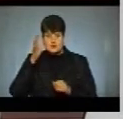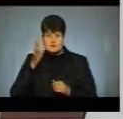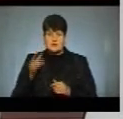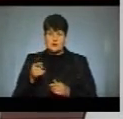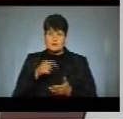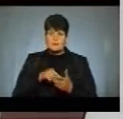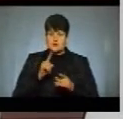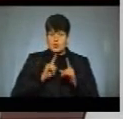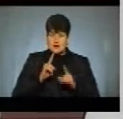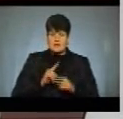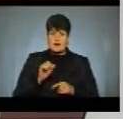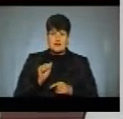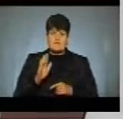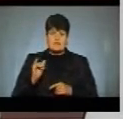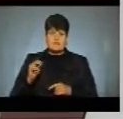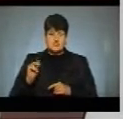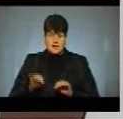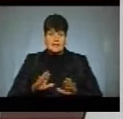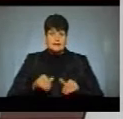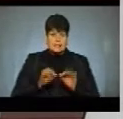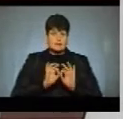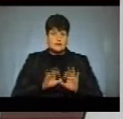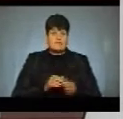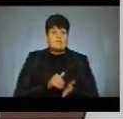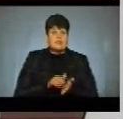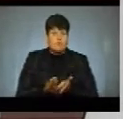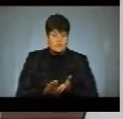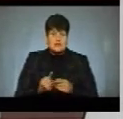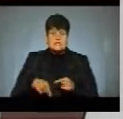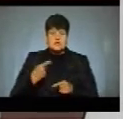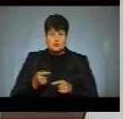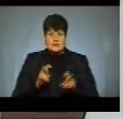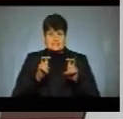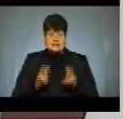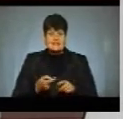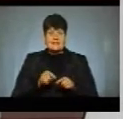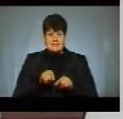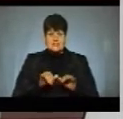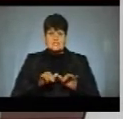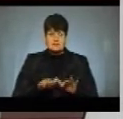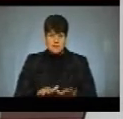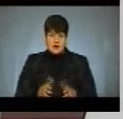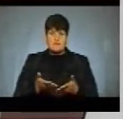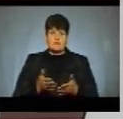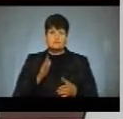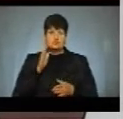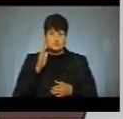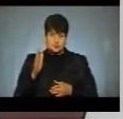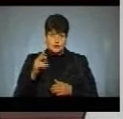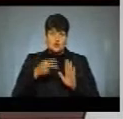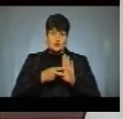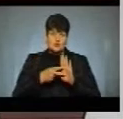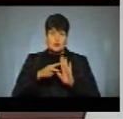Тернопільської міської ради Андрій Вівчар. Дати коментар він відмовився. Наступне засідання у цій справі, за словами судді Оксани Мартиць, відбудеться